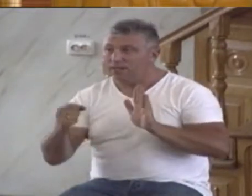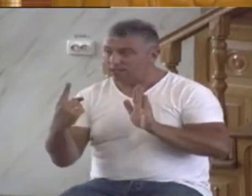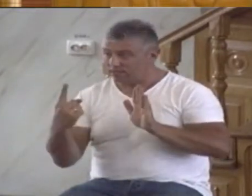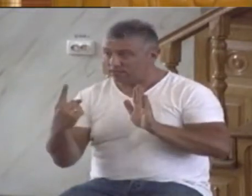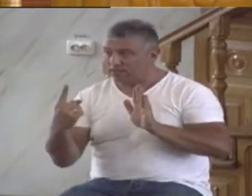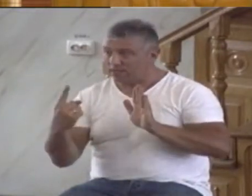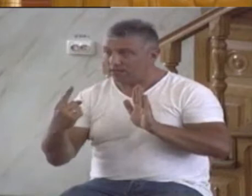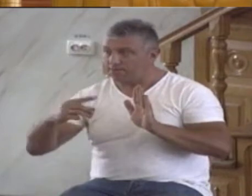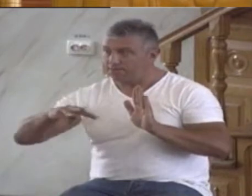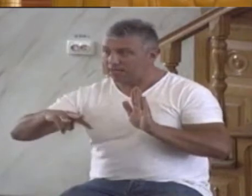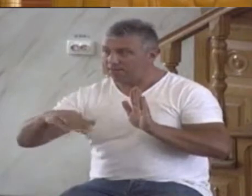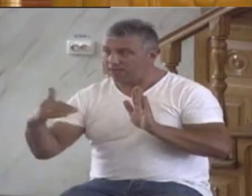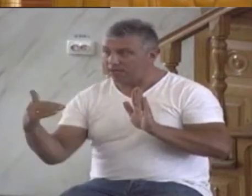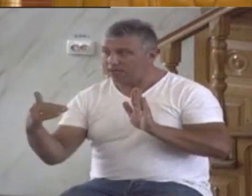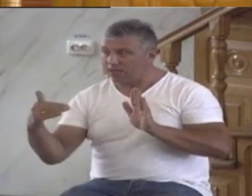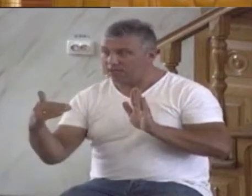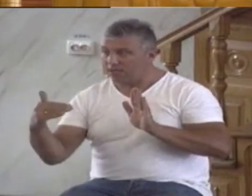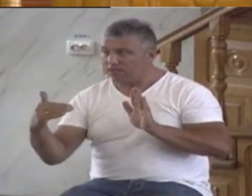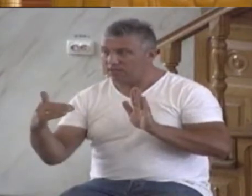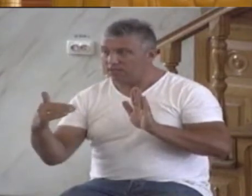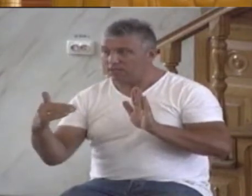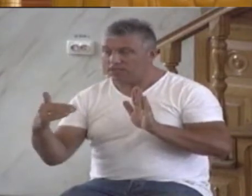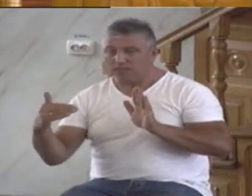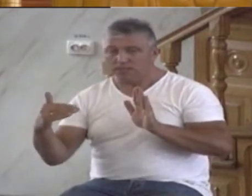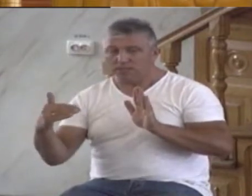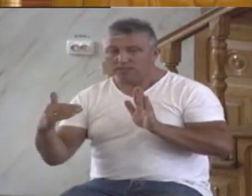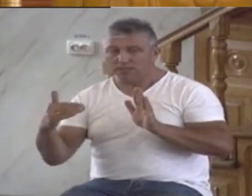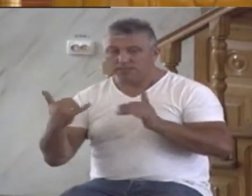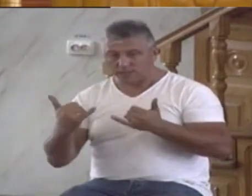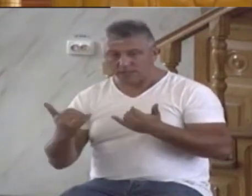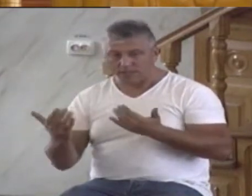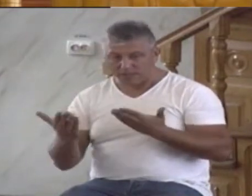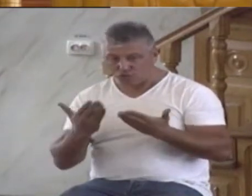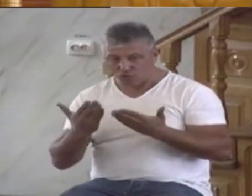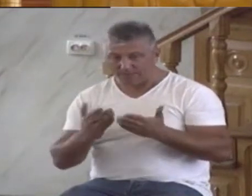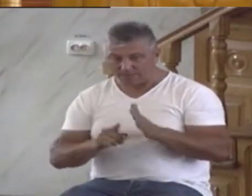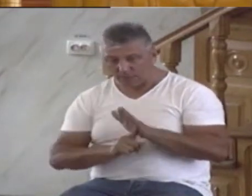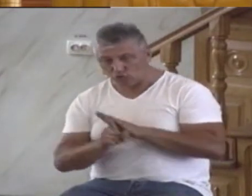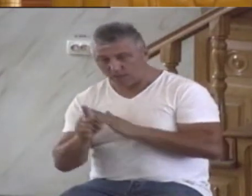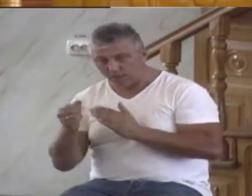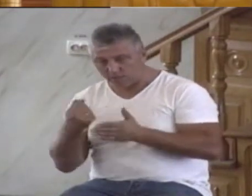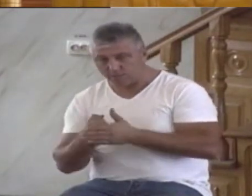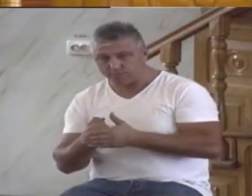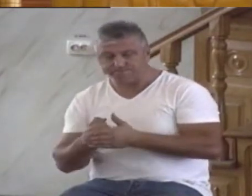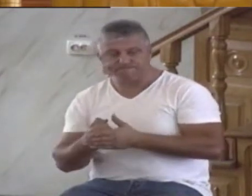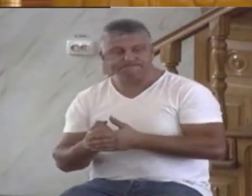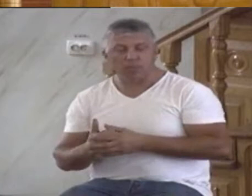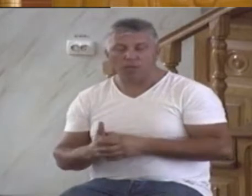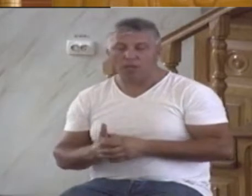11 глава Евангелия от Матфея мы прочитаем сначала.